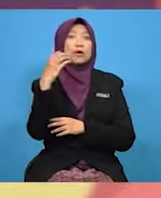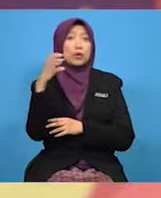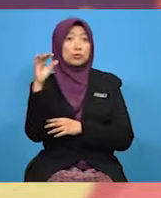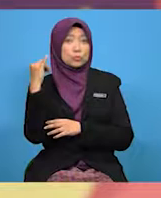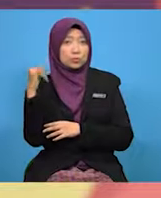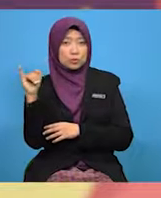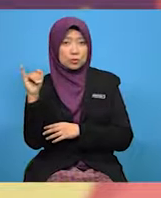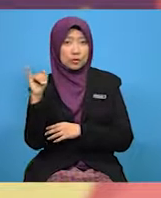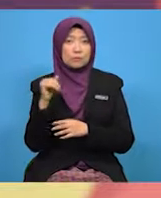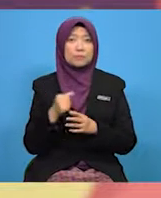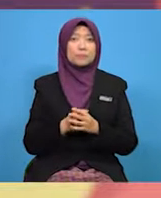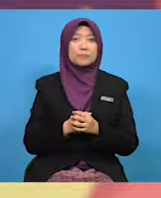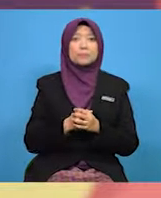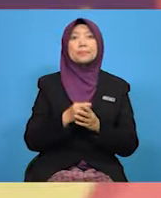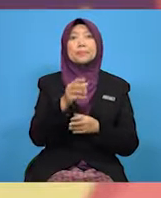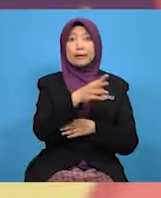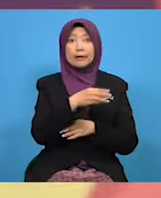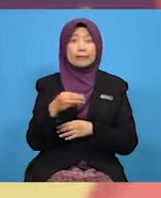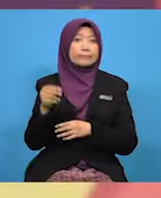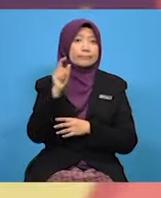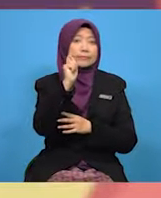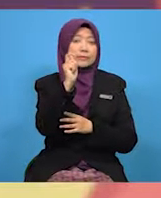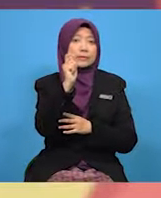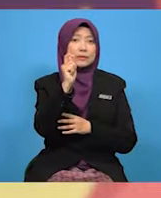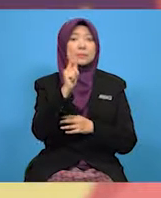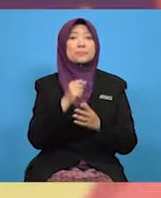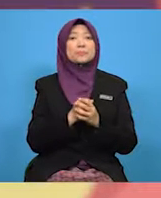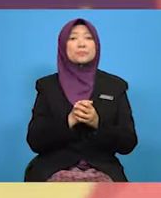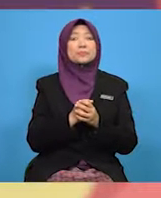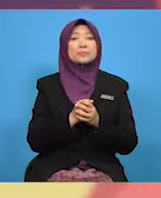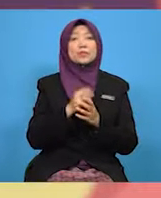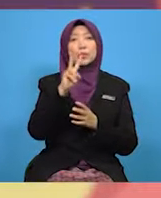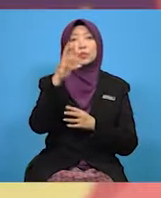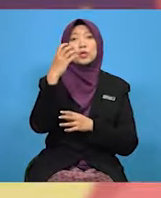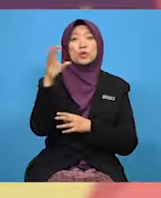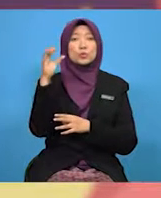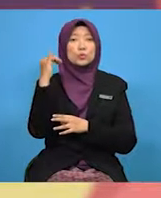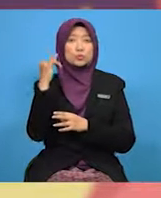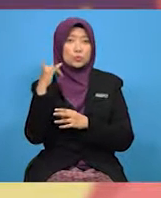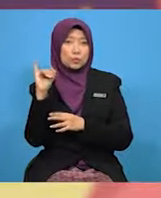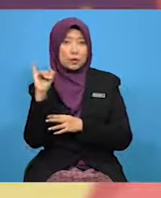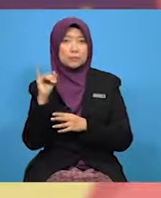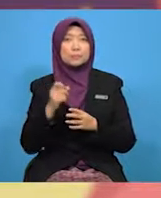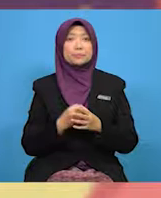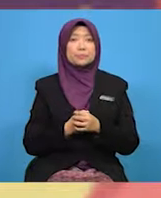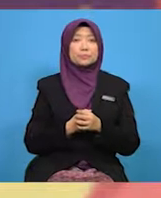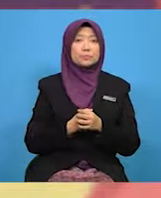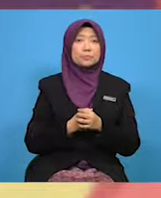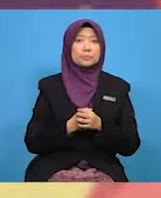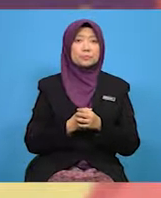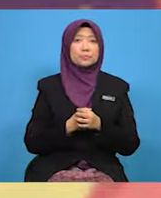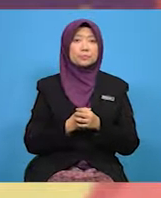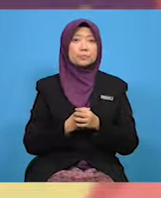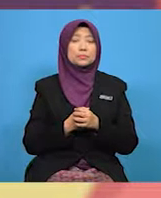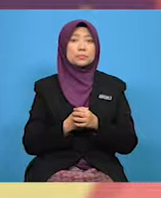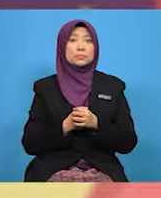300juta dan tidak yaitu Cukai = 200juta Jadi sekarang